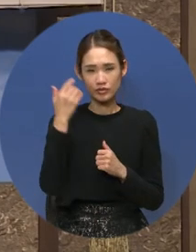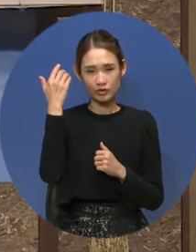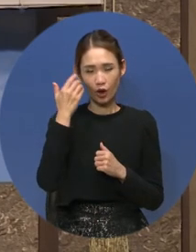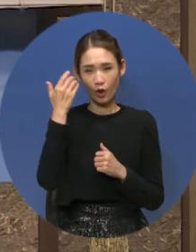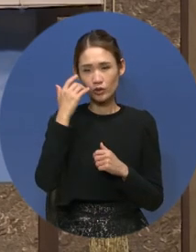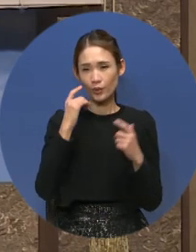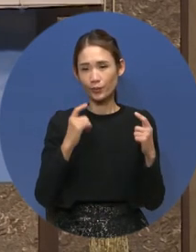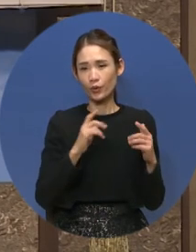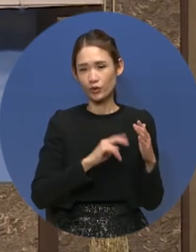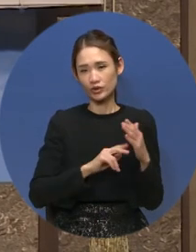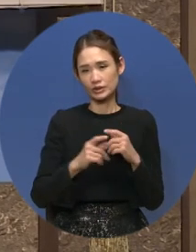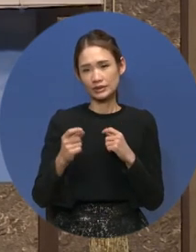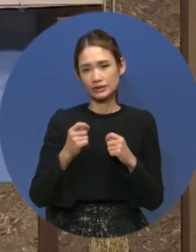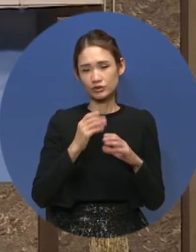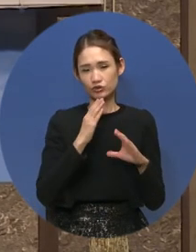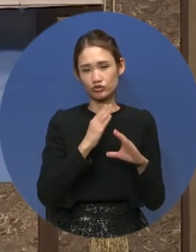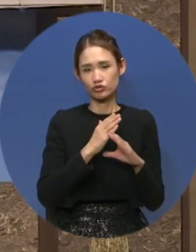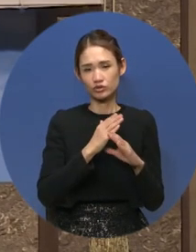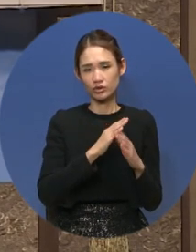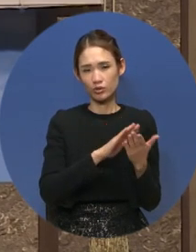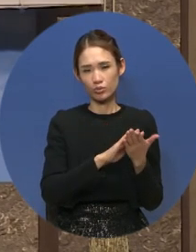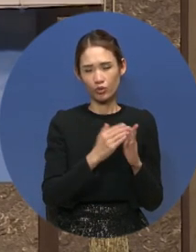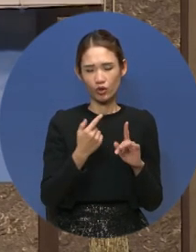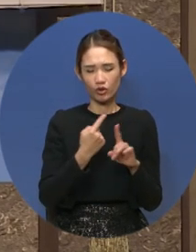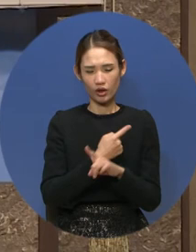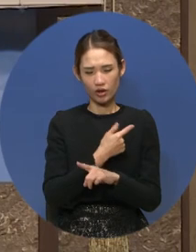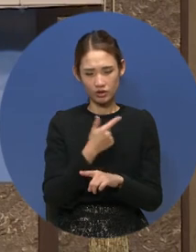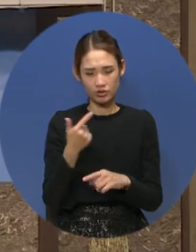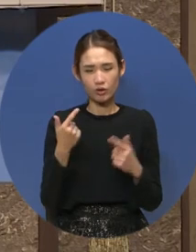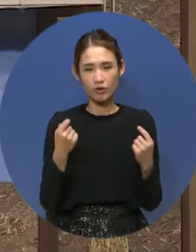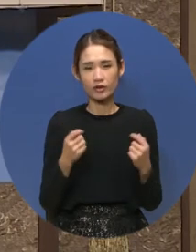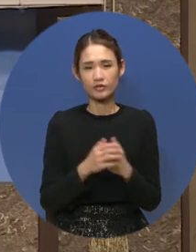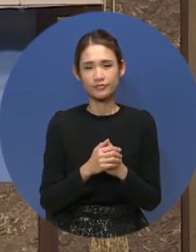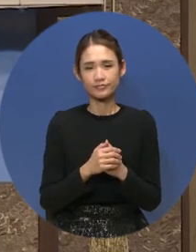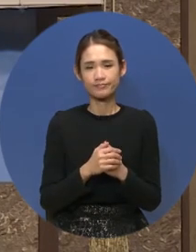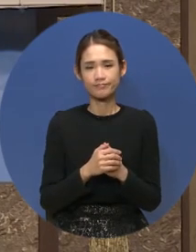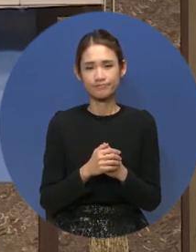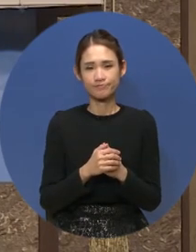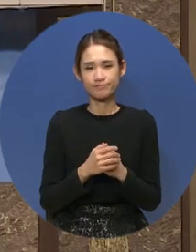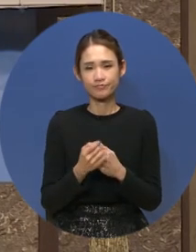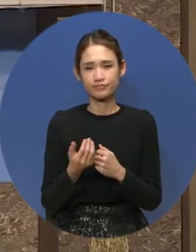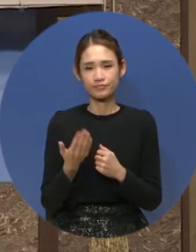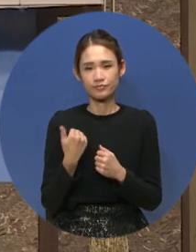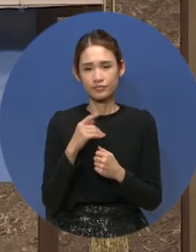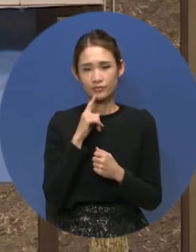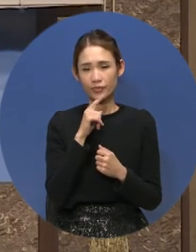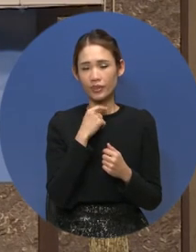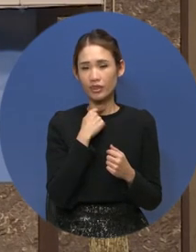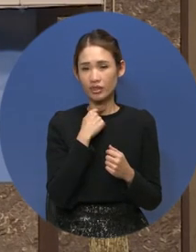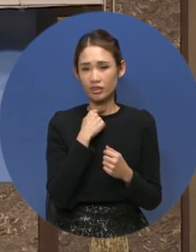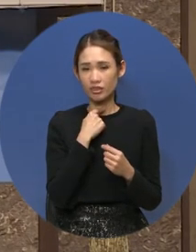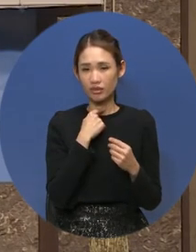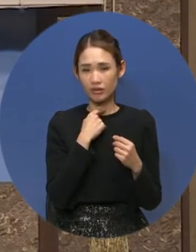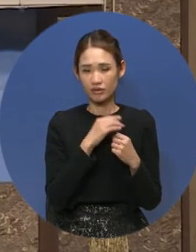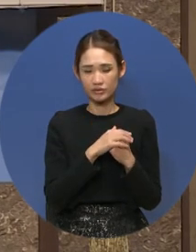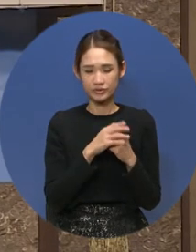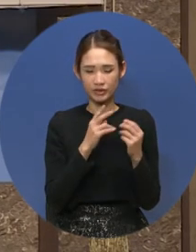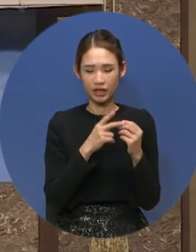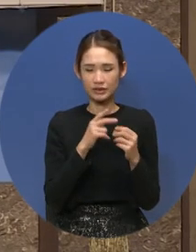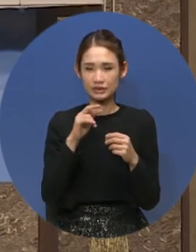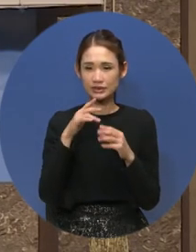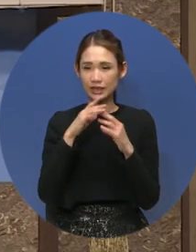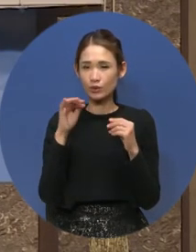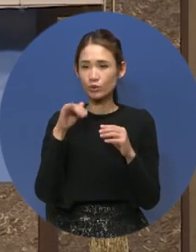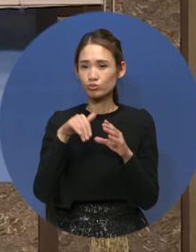중심으로 영등포가 상당한 큰 변화가 있을 것 같습니다. 그리고 이제 아까 조금 전 얘기했던